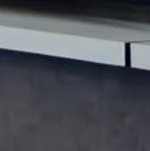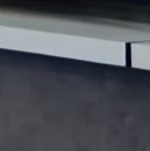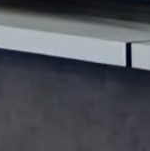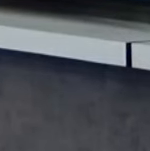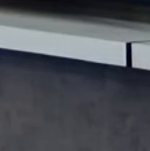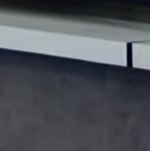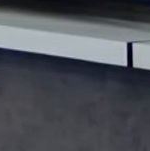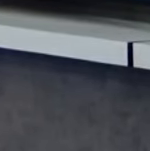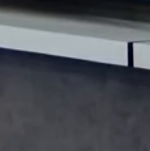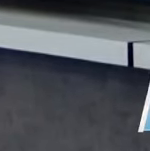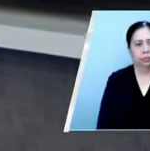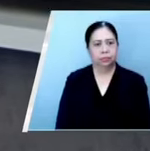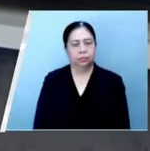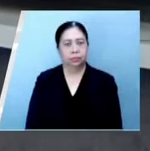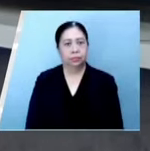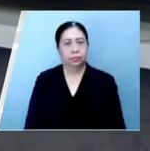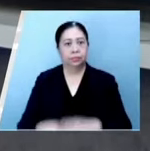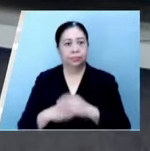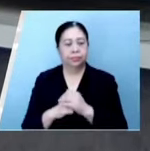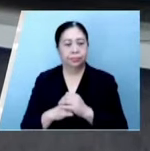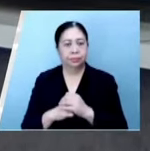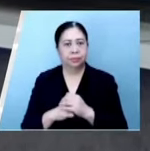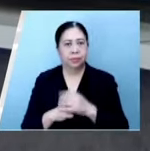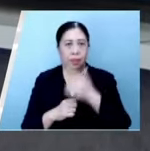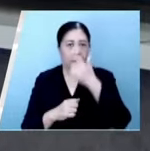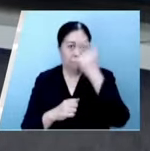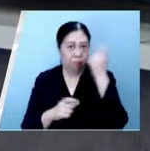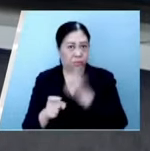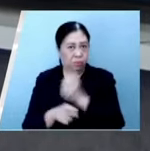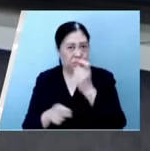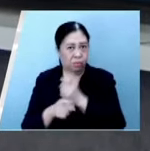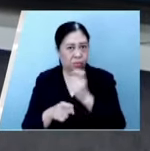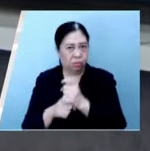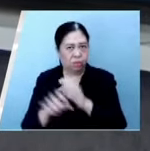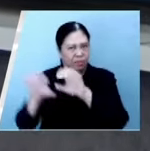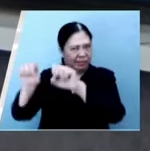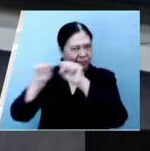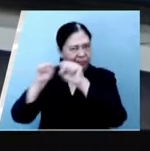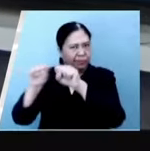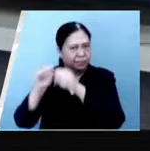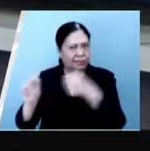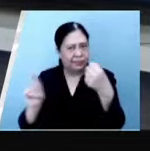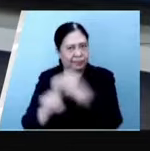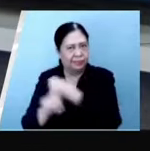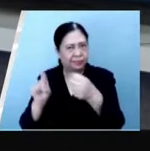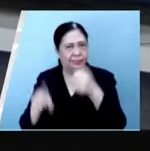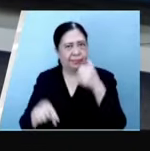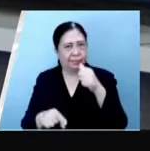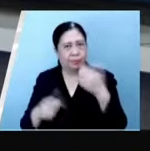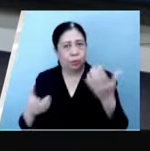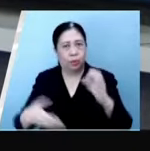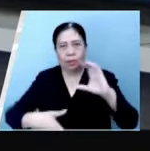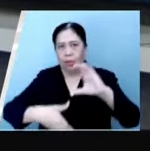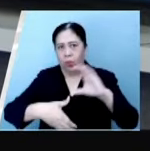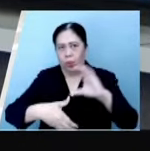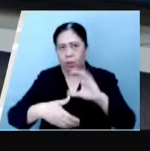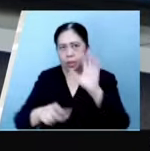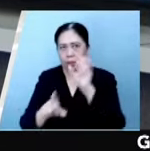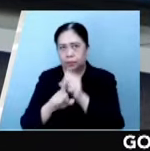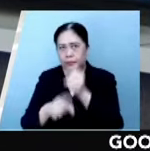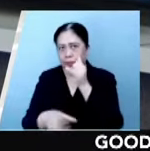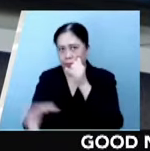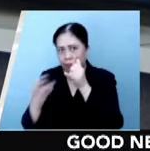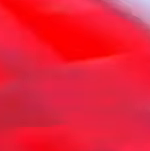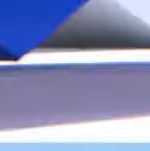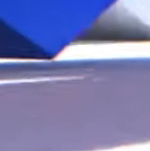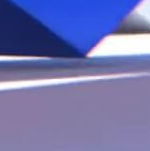Nang dakilang umano sa asaran, sinabunutan at ginulpi ang isang babae sa Caloocan City. Nahuli kami yan at narito